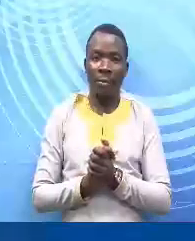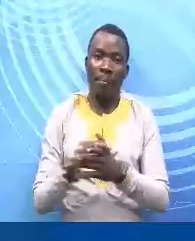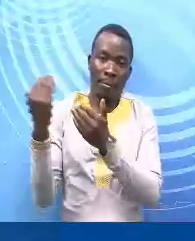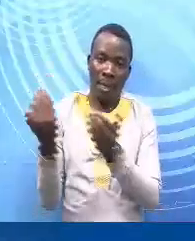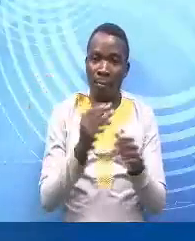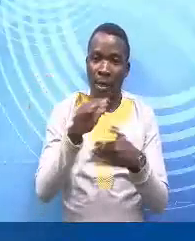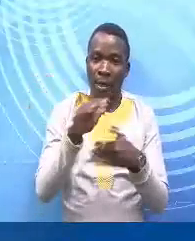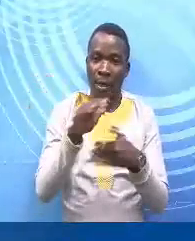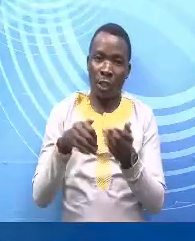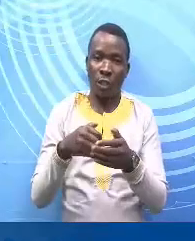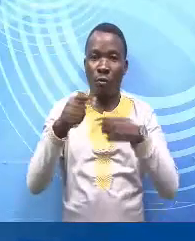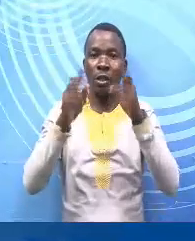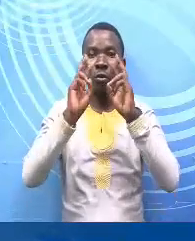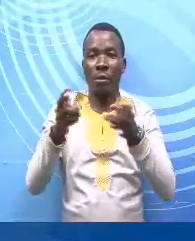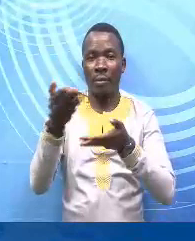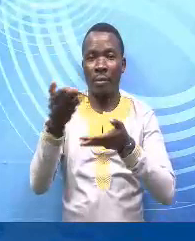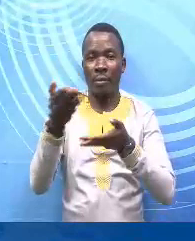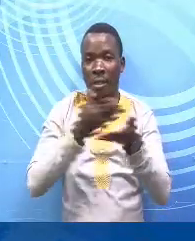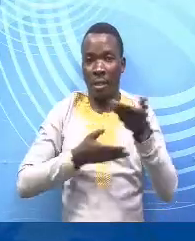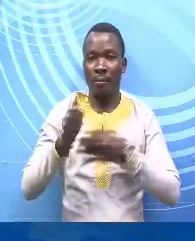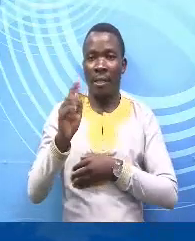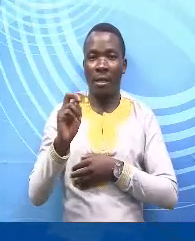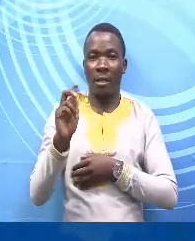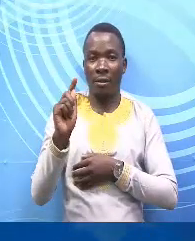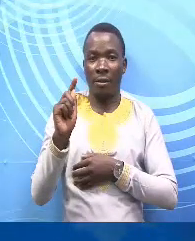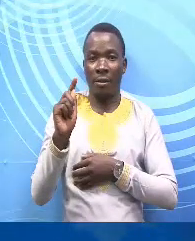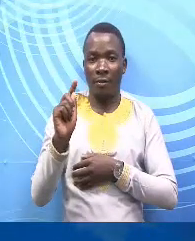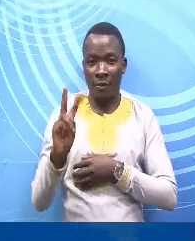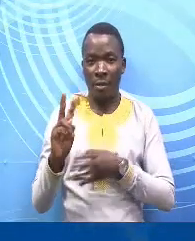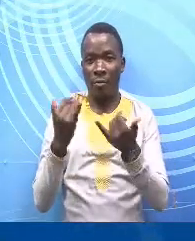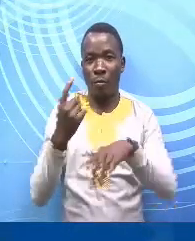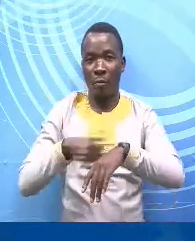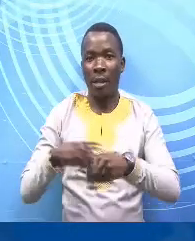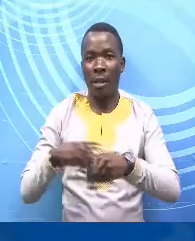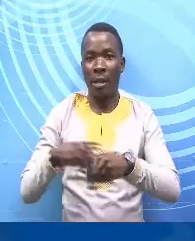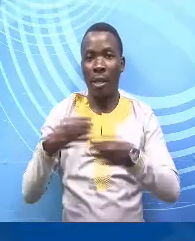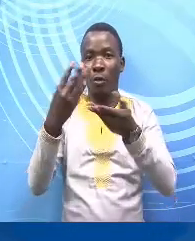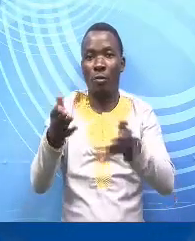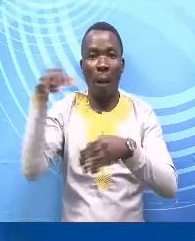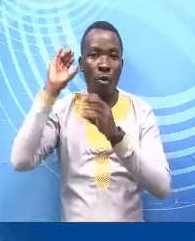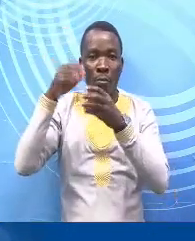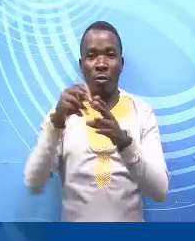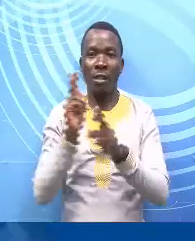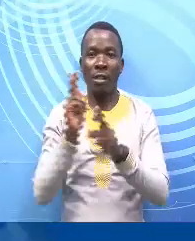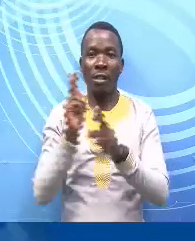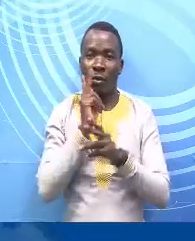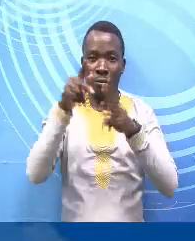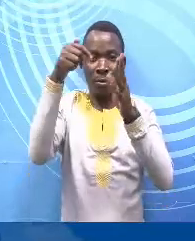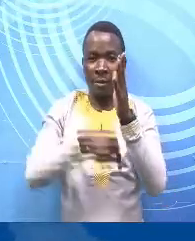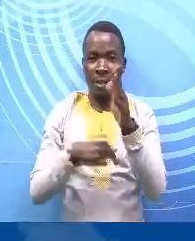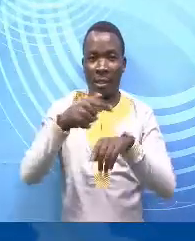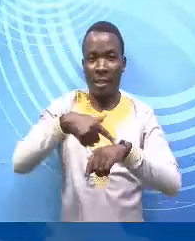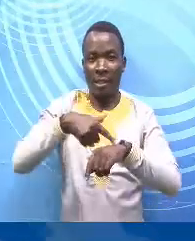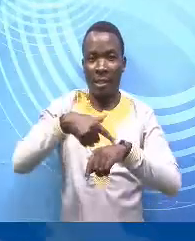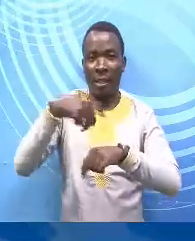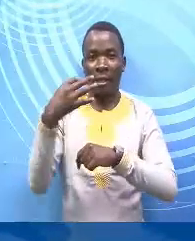bahaye ikaze mu mwese mukomeje gukurikirana ibiganiro bya BTN TV. Uyu ni umwanya tugiye kugezaho amakuru mu Kinyarwanda ku buryo burambuye. Ni ku isaha